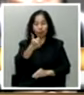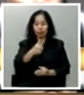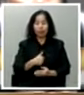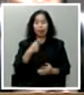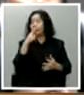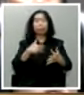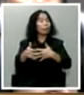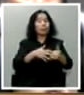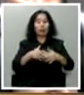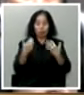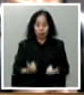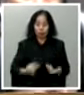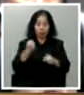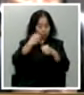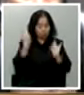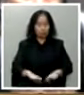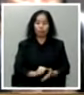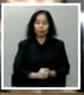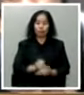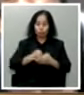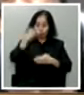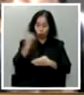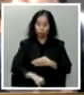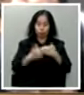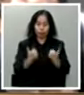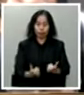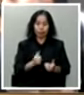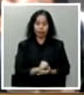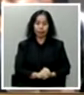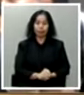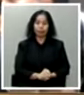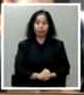นไรครับแต่เมื่อนับแล้วนับไม่จบครับ ครับ ครับ